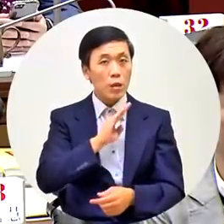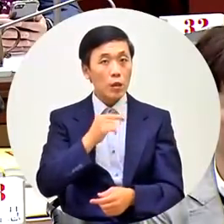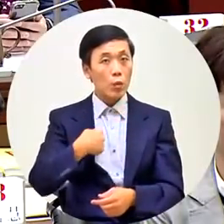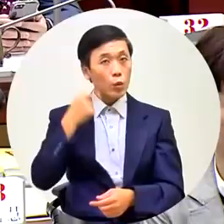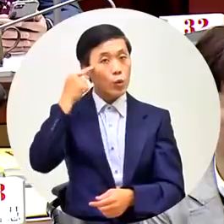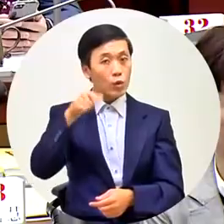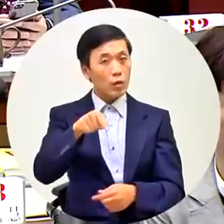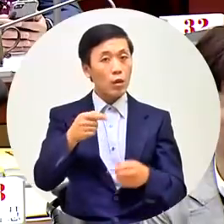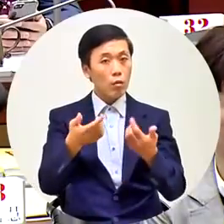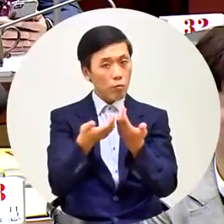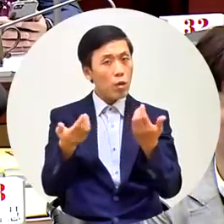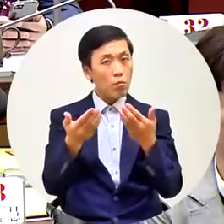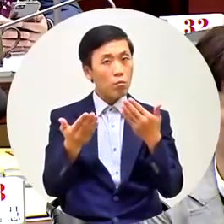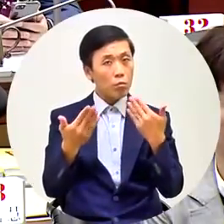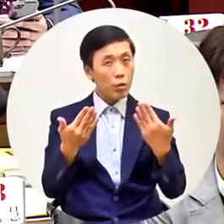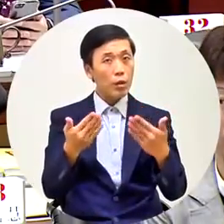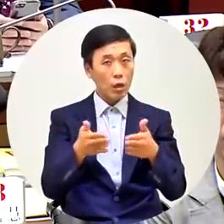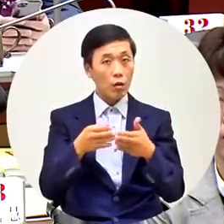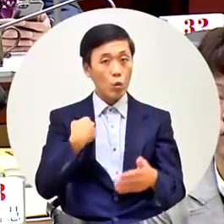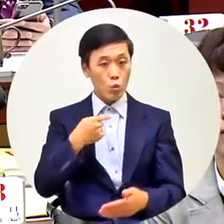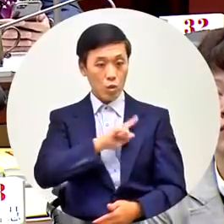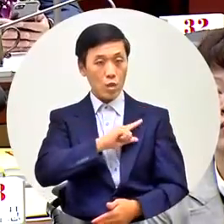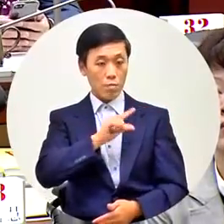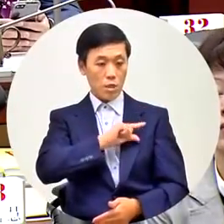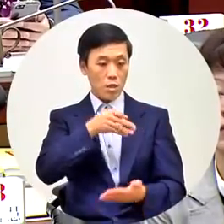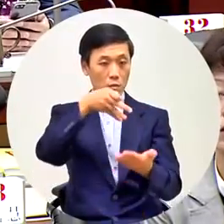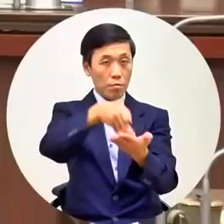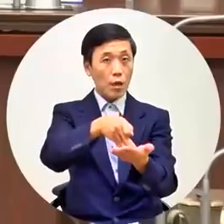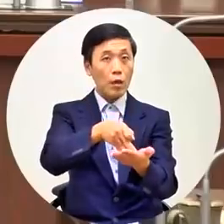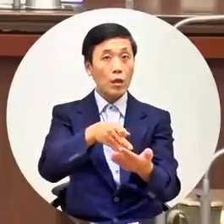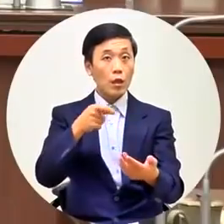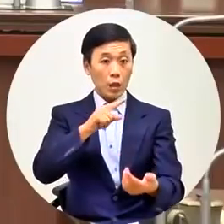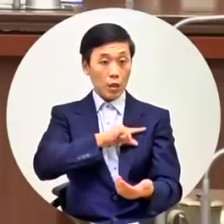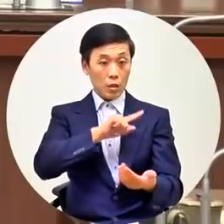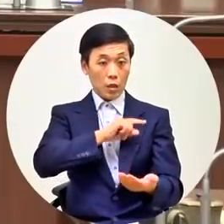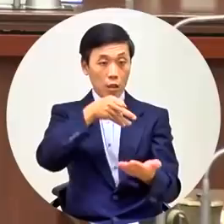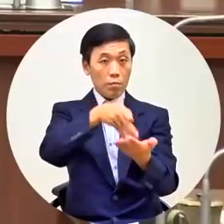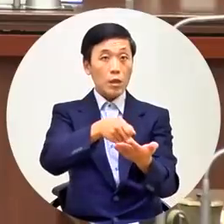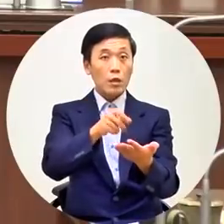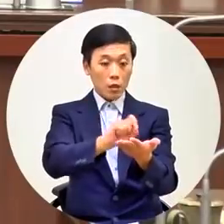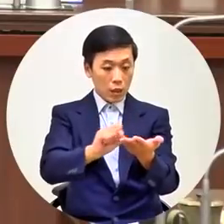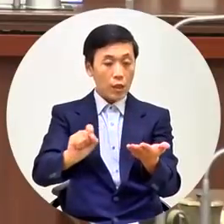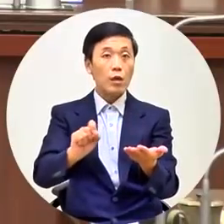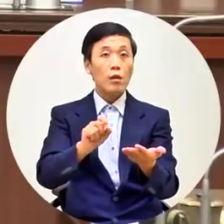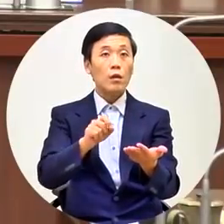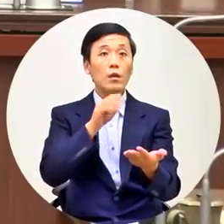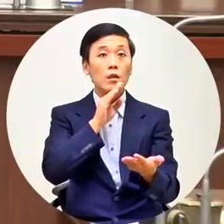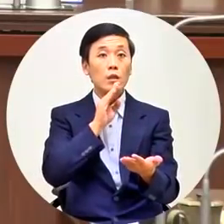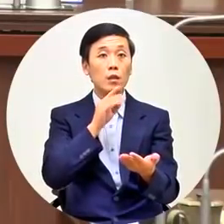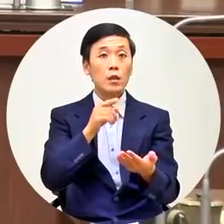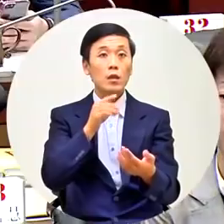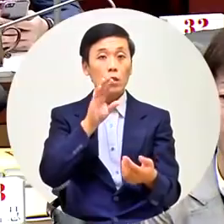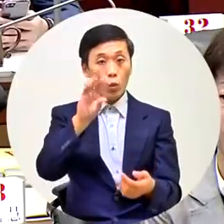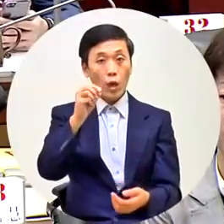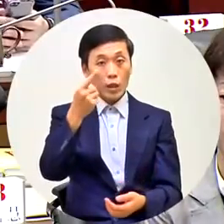己的名字的时候？ 那个签名不是签在我们的选票上面，是领票签。 万一在选票上，在自